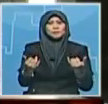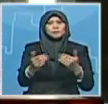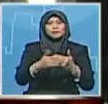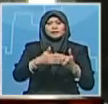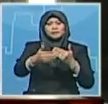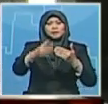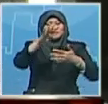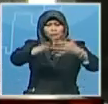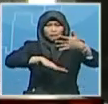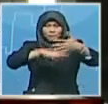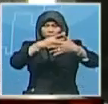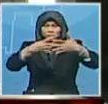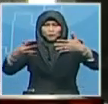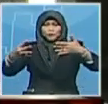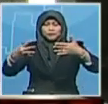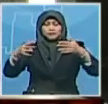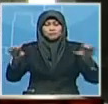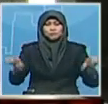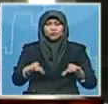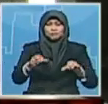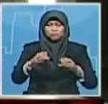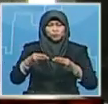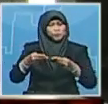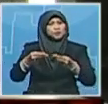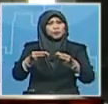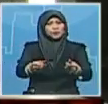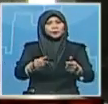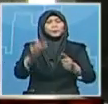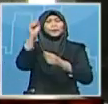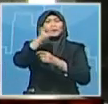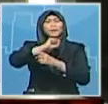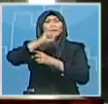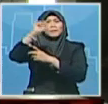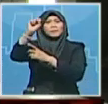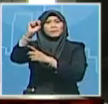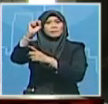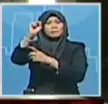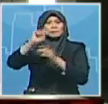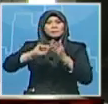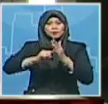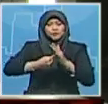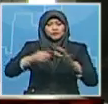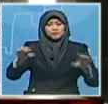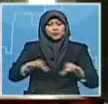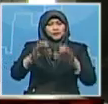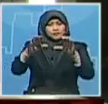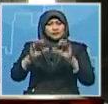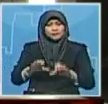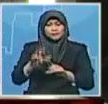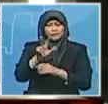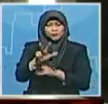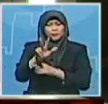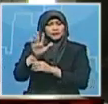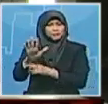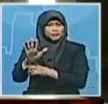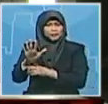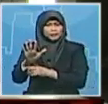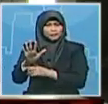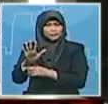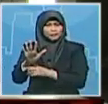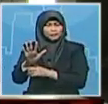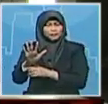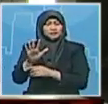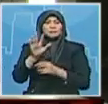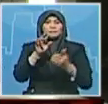jadual. Maknanya pelaksanaan agak baik. Di Sabah dilaksanakan dengan kaedah 35 packages.